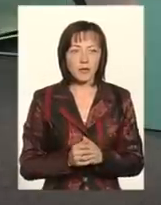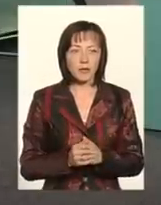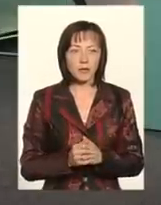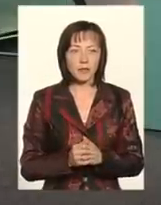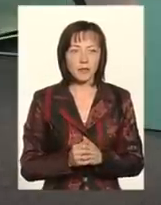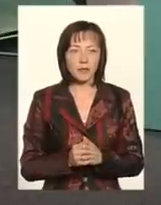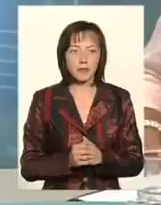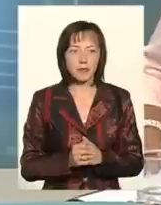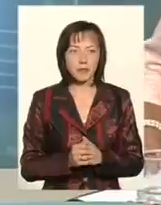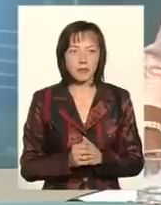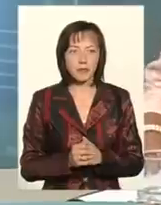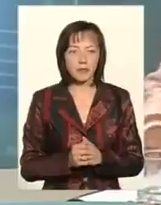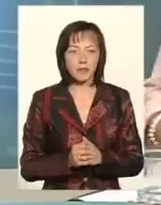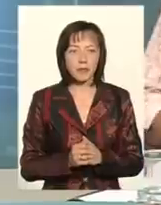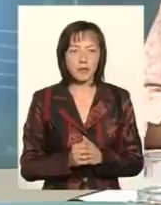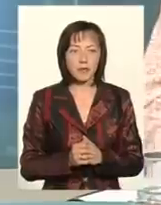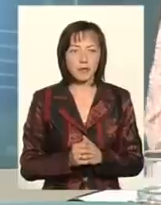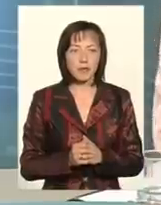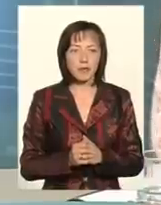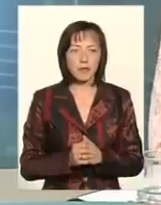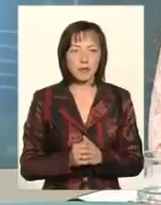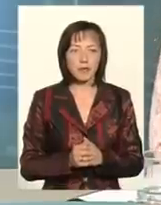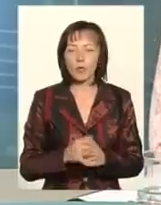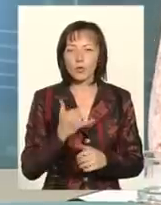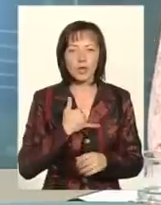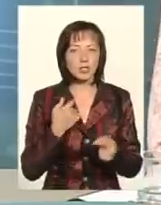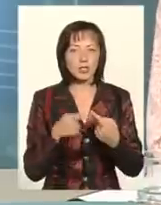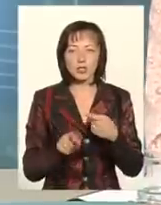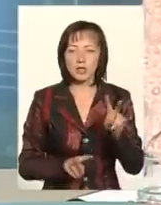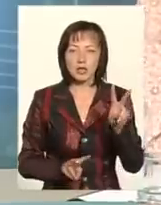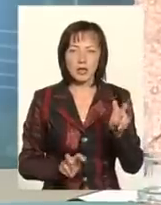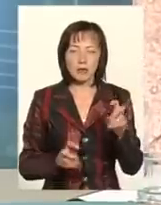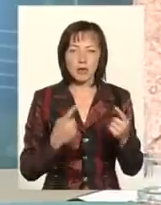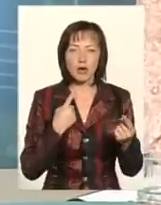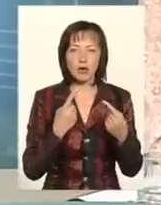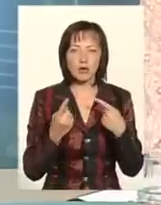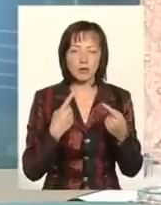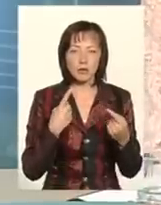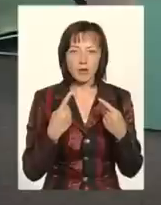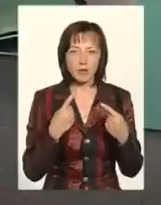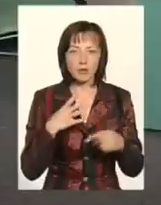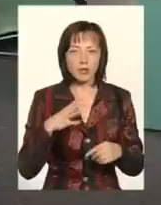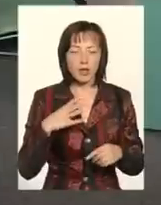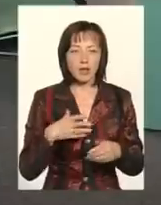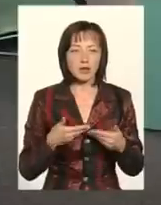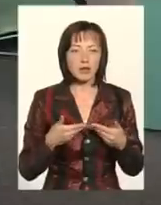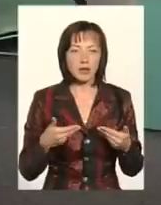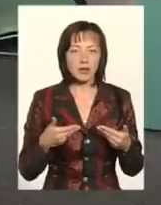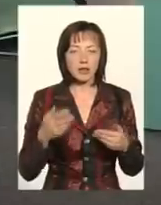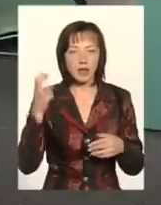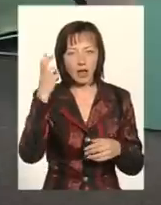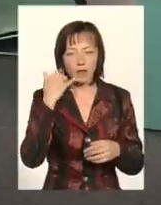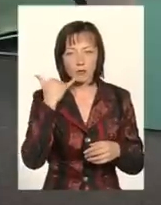утелекомть шановна телеглядачко в нас інша тема розмова і на кию почитайте мене і на кию